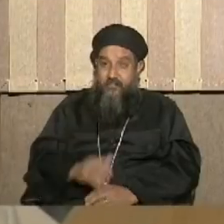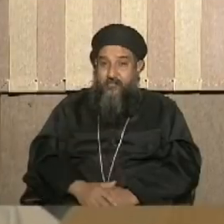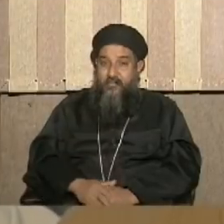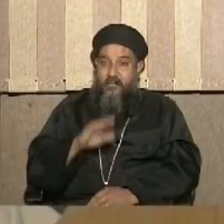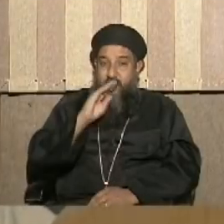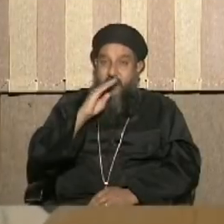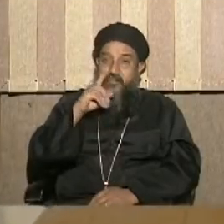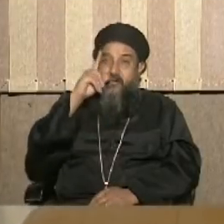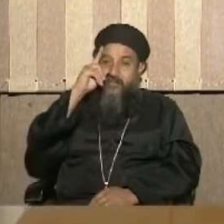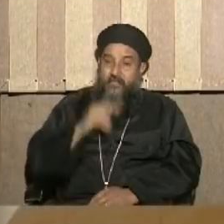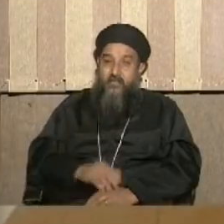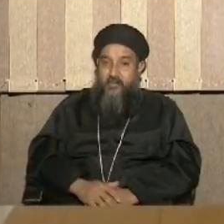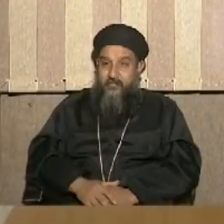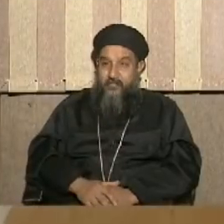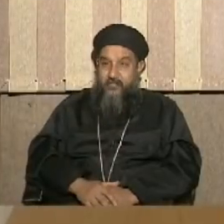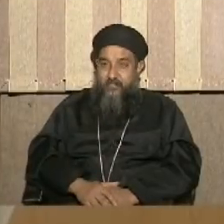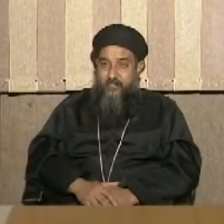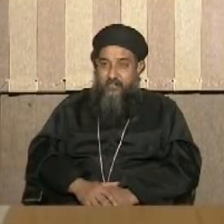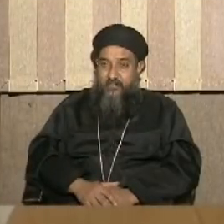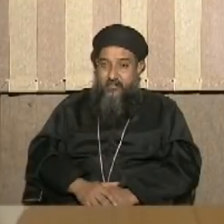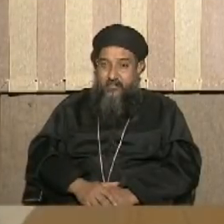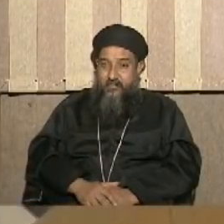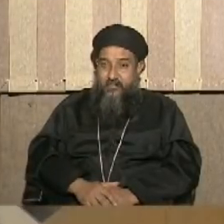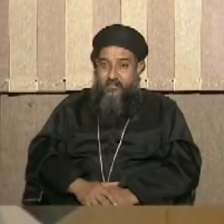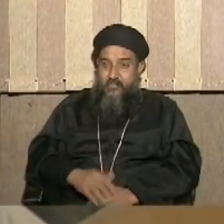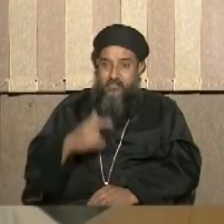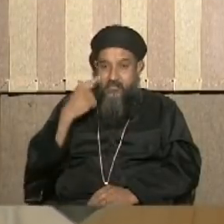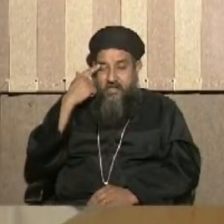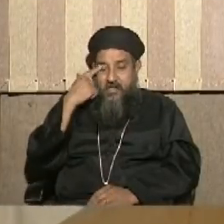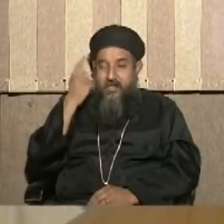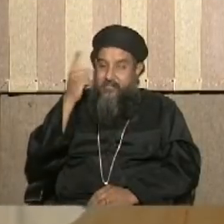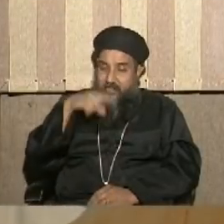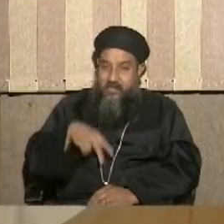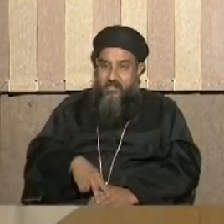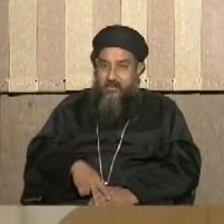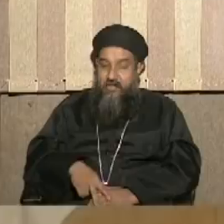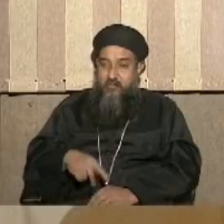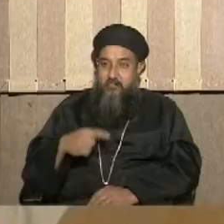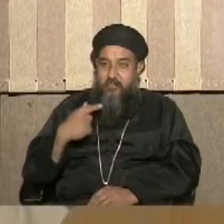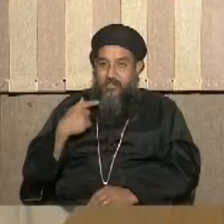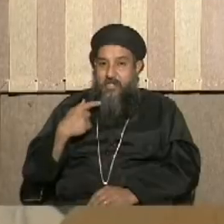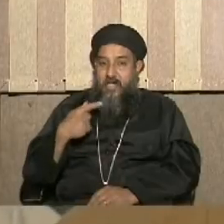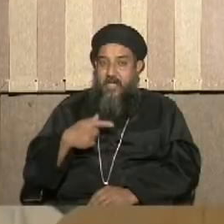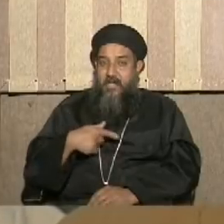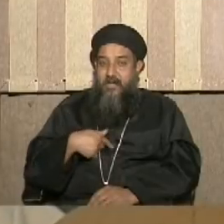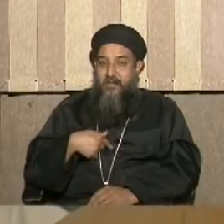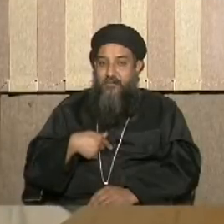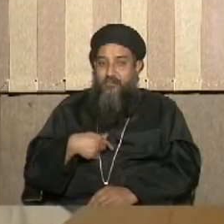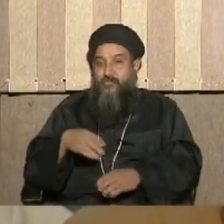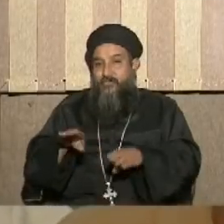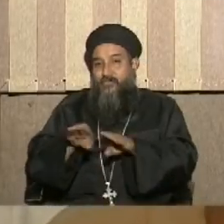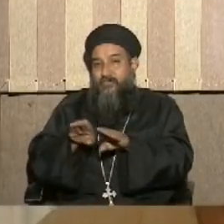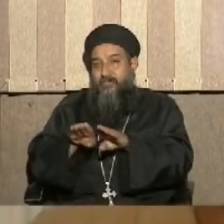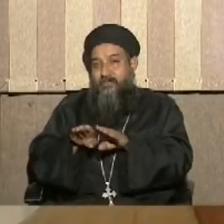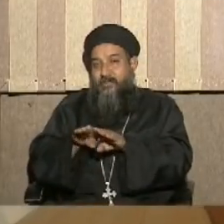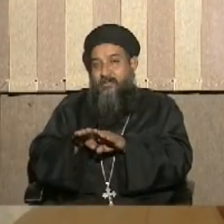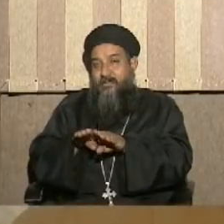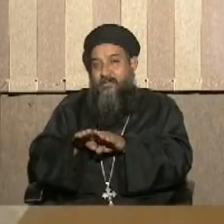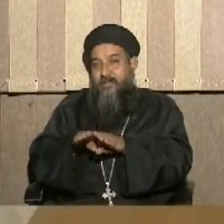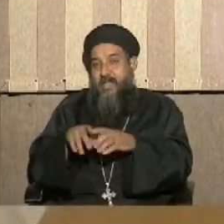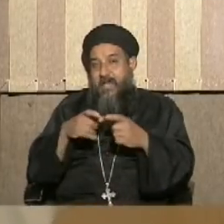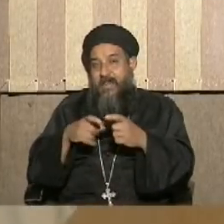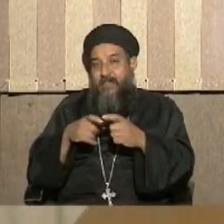أنا شكرت ربنا يا بات لأن لي عين تاني بشوف بيها، عشان اخبز لكم